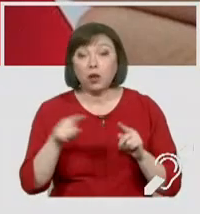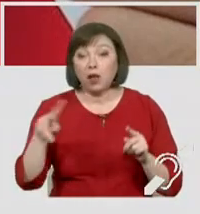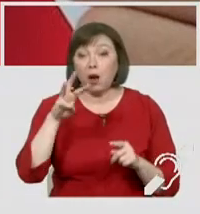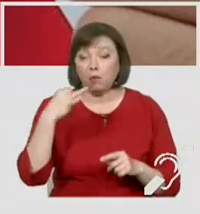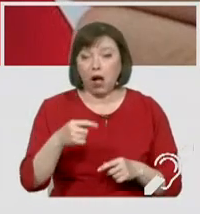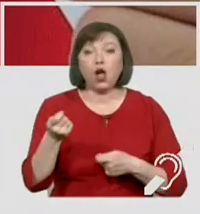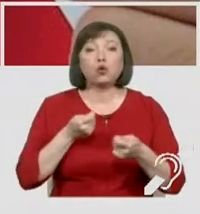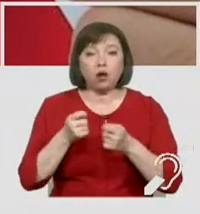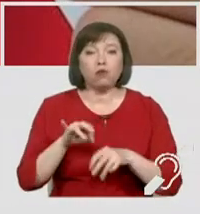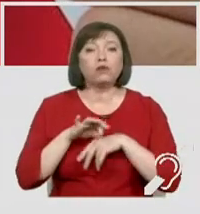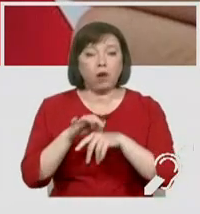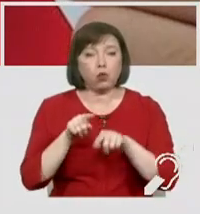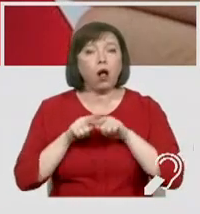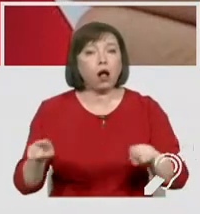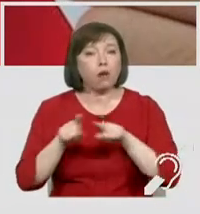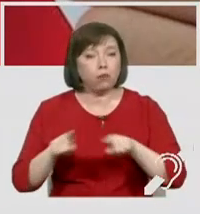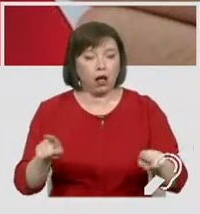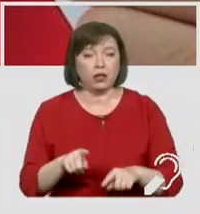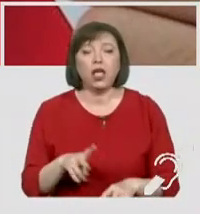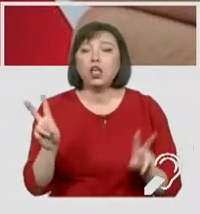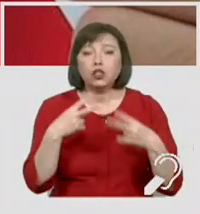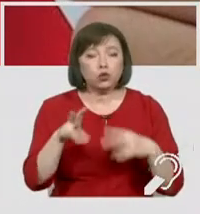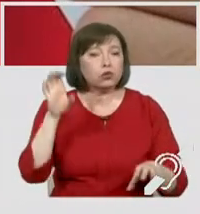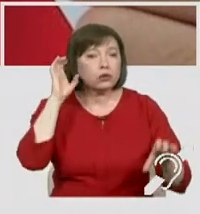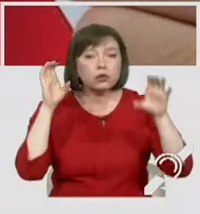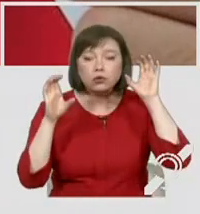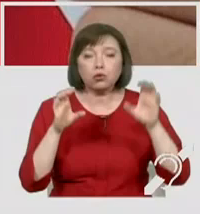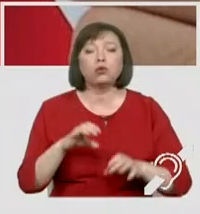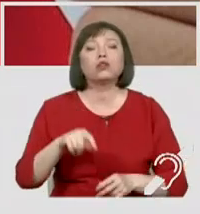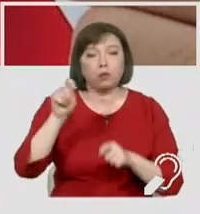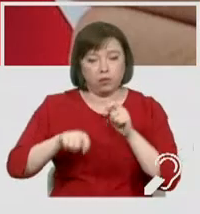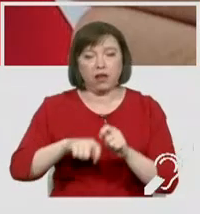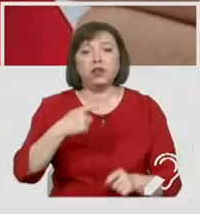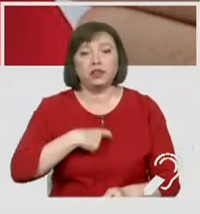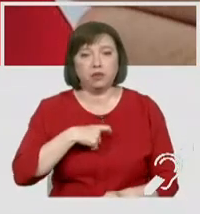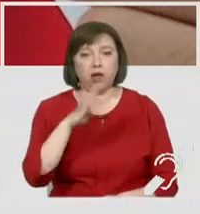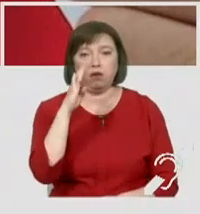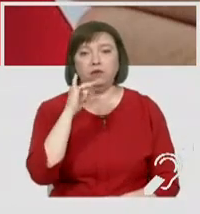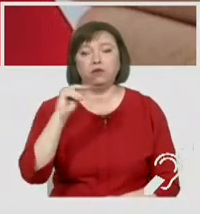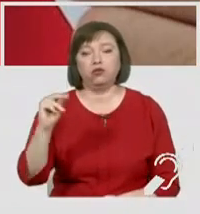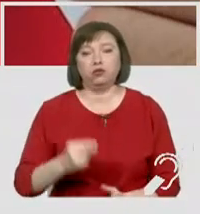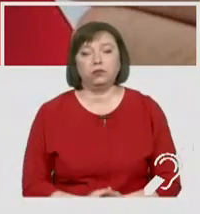autoritățile desfășoară campania Socială nu te lăsa dus de val testează te la